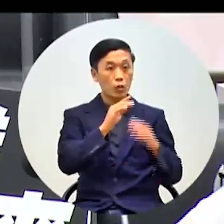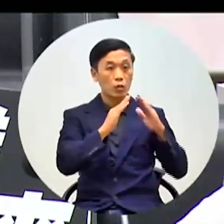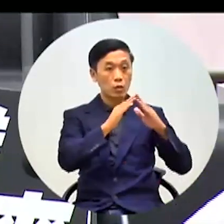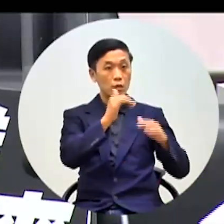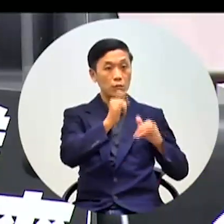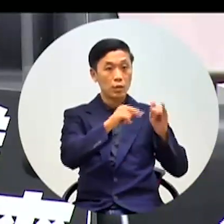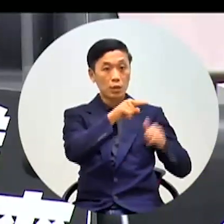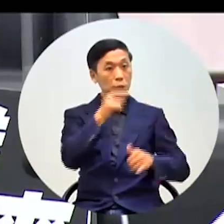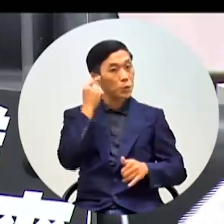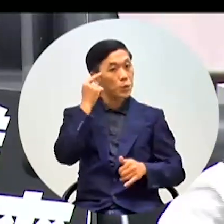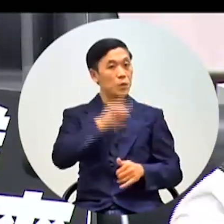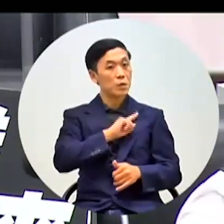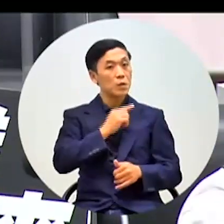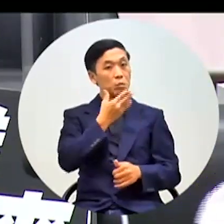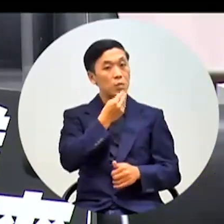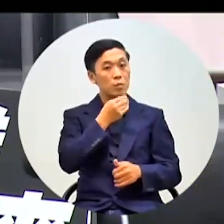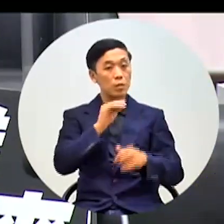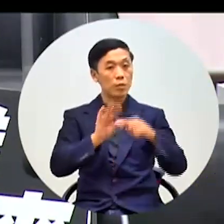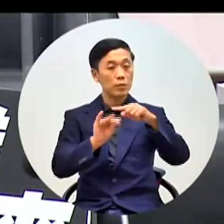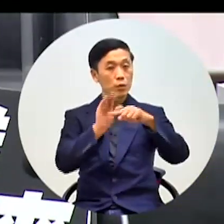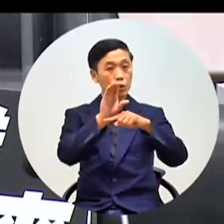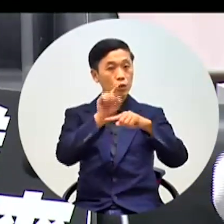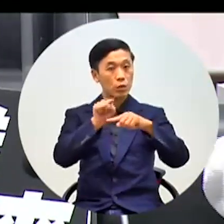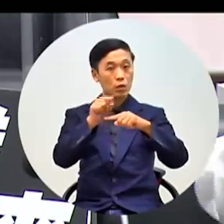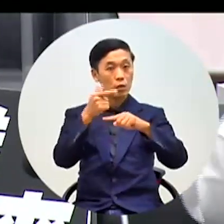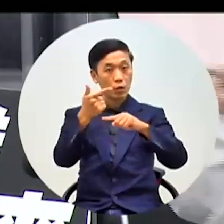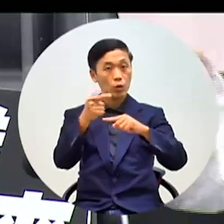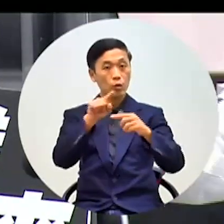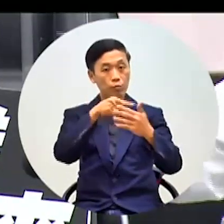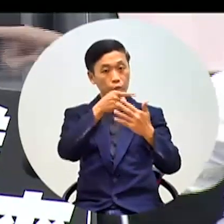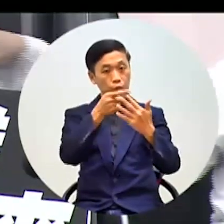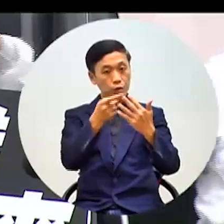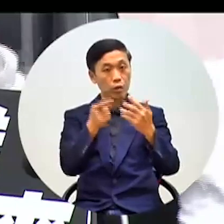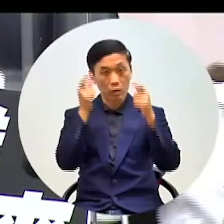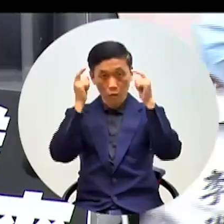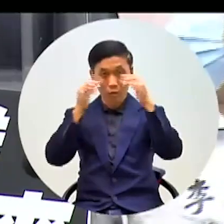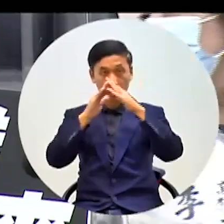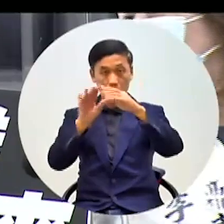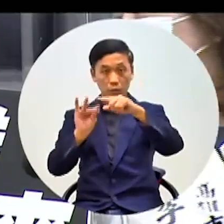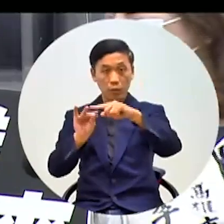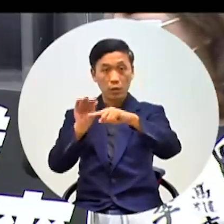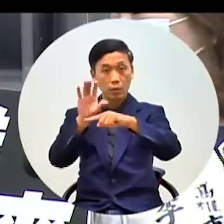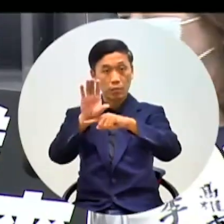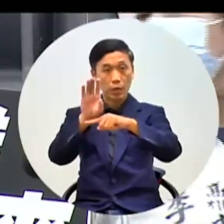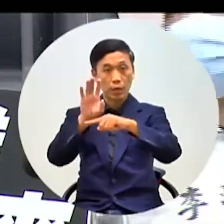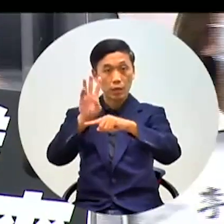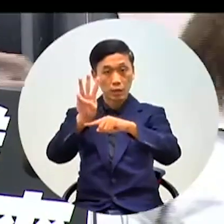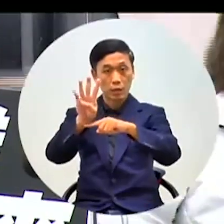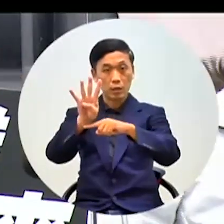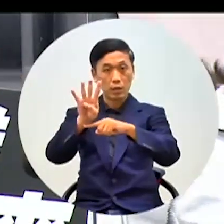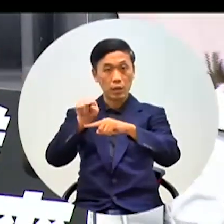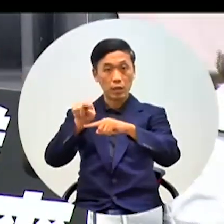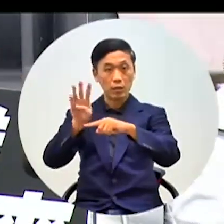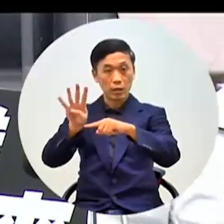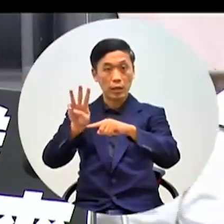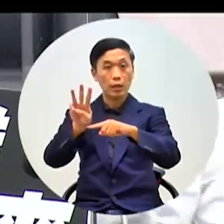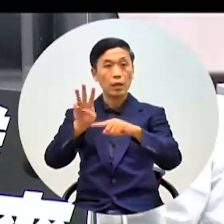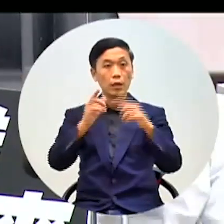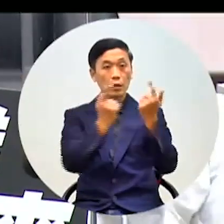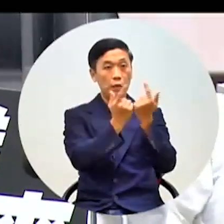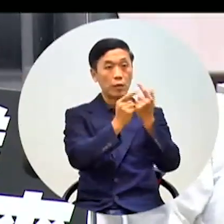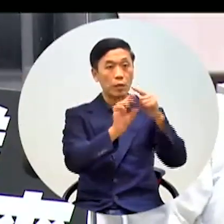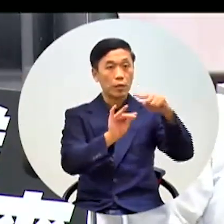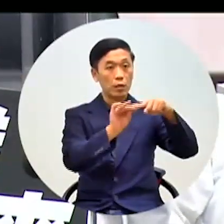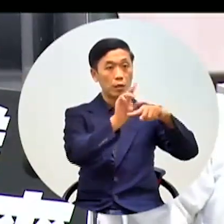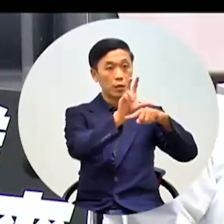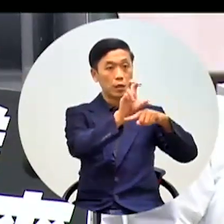福，90.6%，但是呢，依序下来，我们高雄市84.3%。台北市是